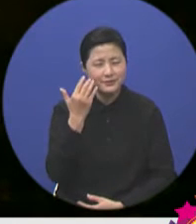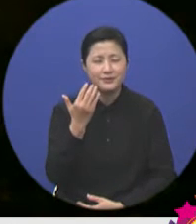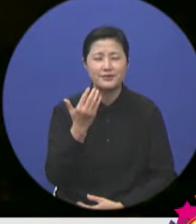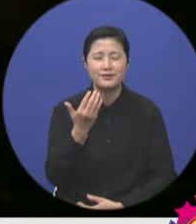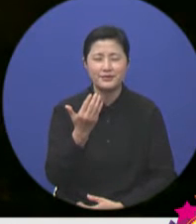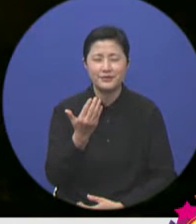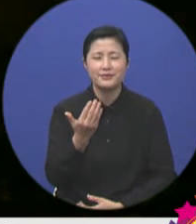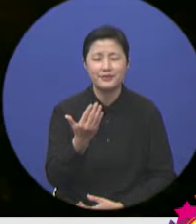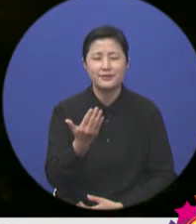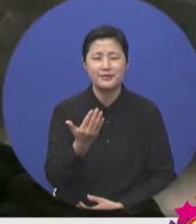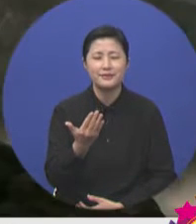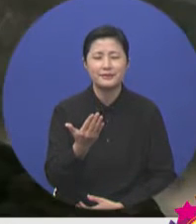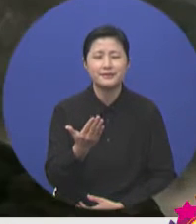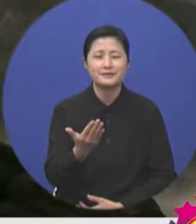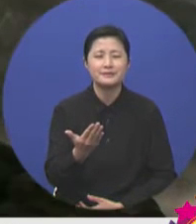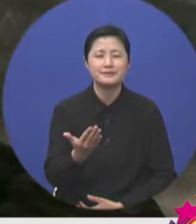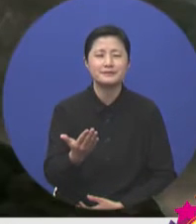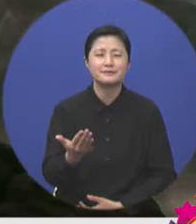계셨어요.